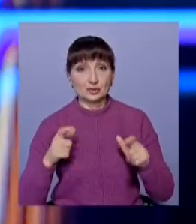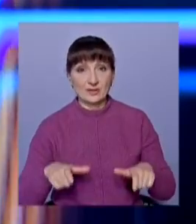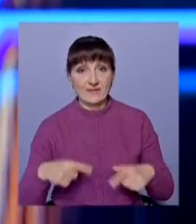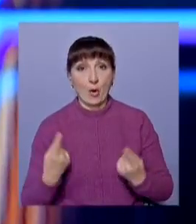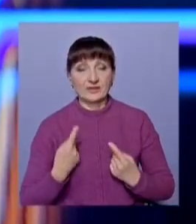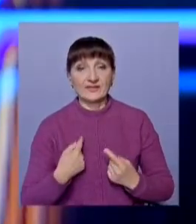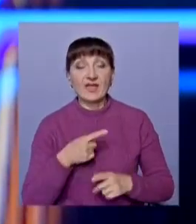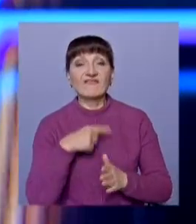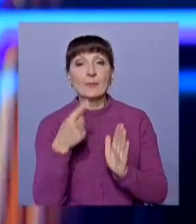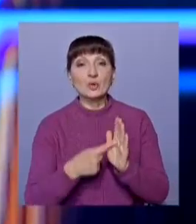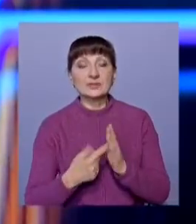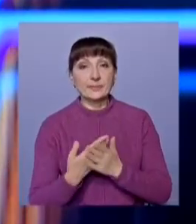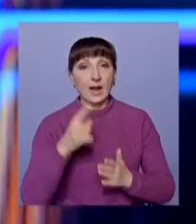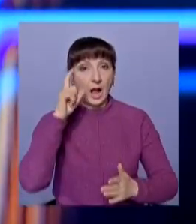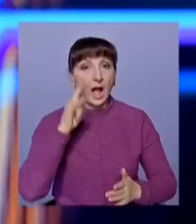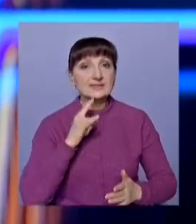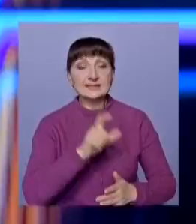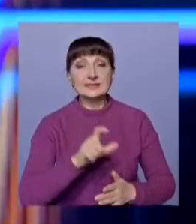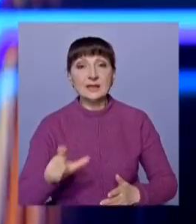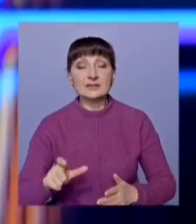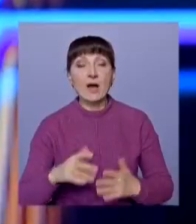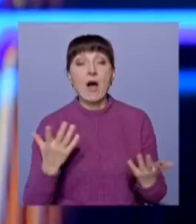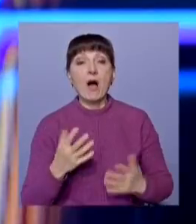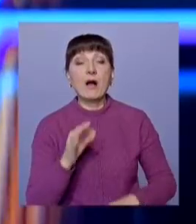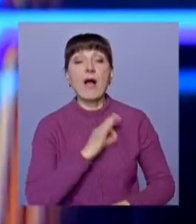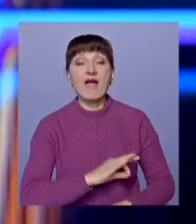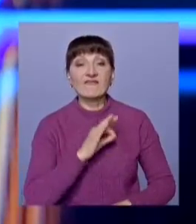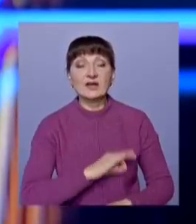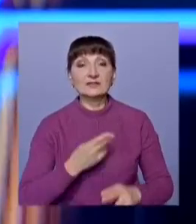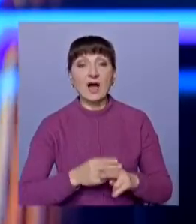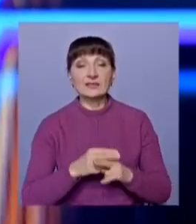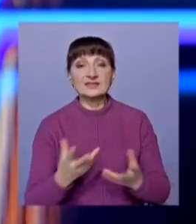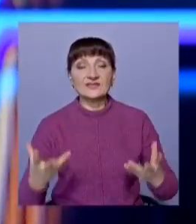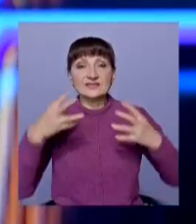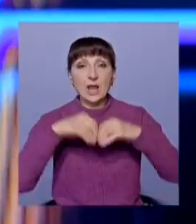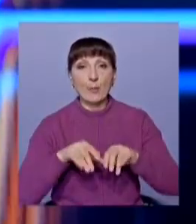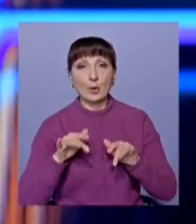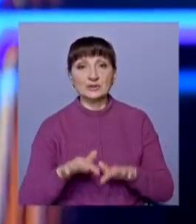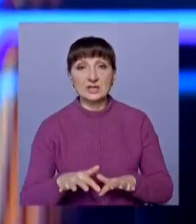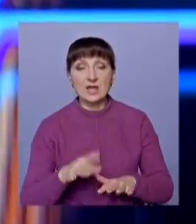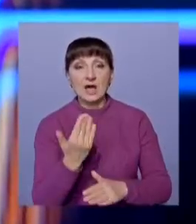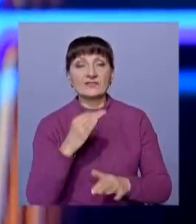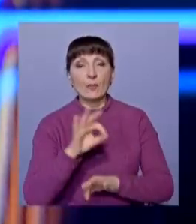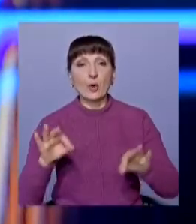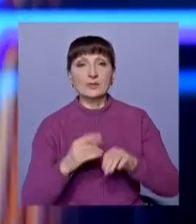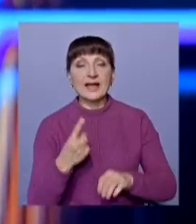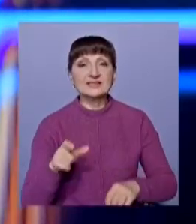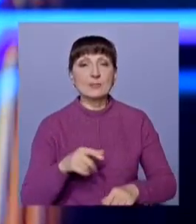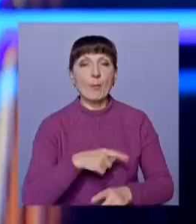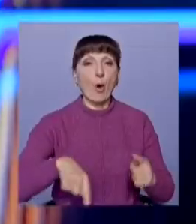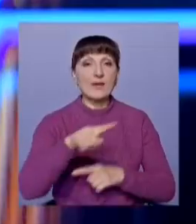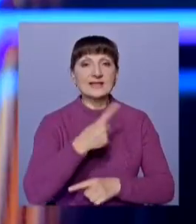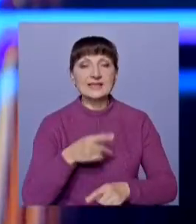земной. Казахстанцам какой прок от этих всех интеграционных процессов, от проекта «Один пояс, один путь»,